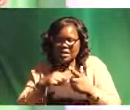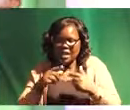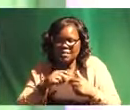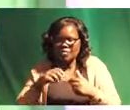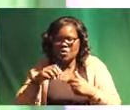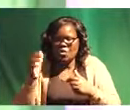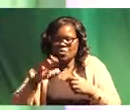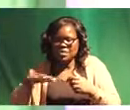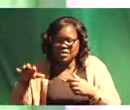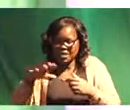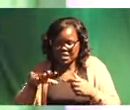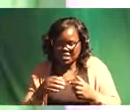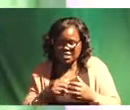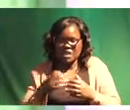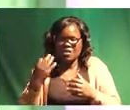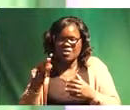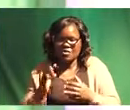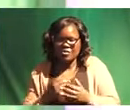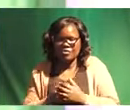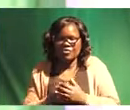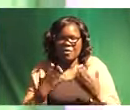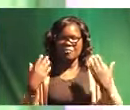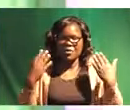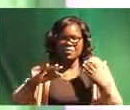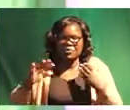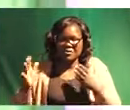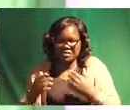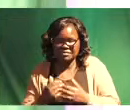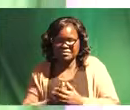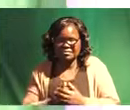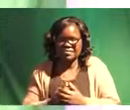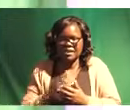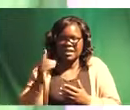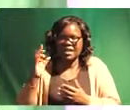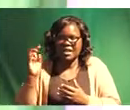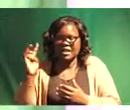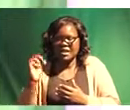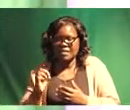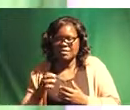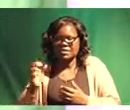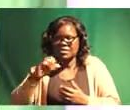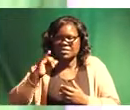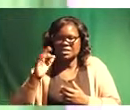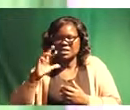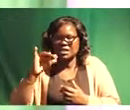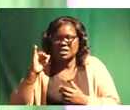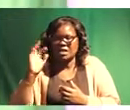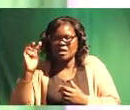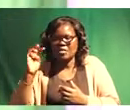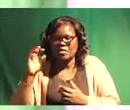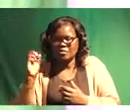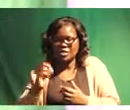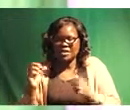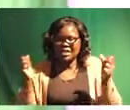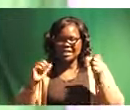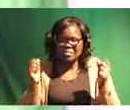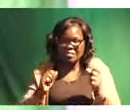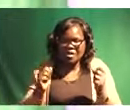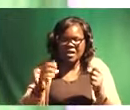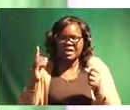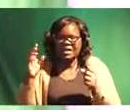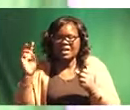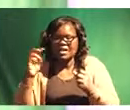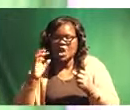hizi zote za Meru County. Dam ya Sirimon, dam ya Timau, dam